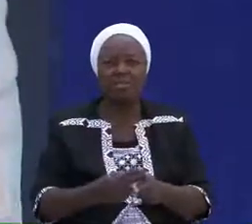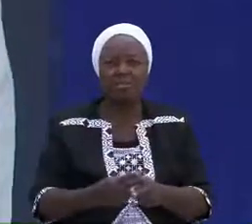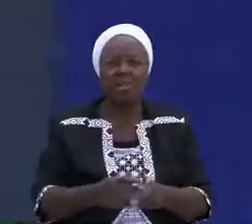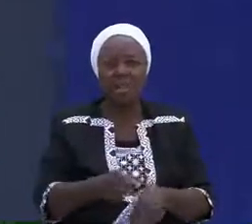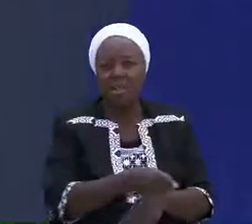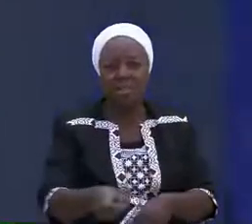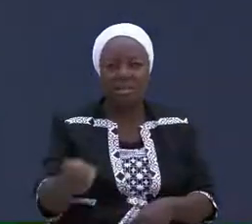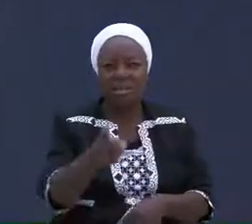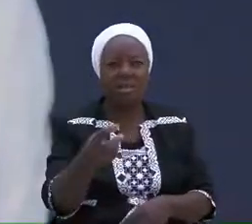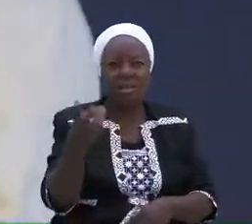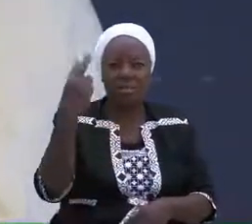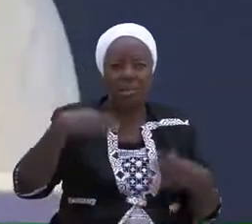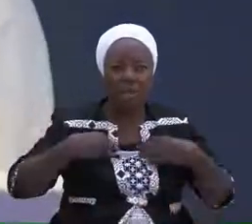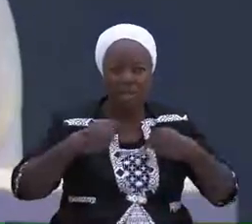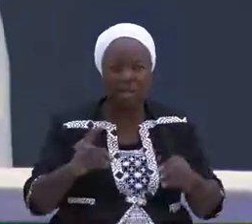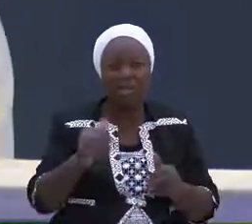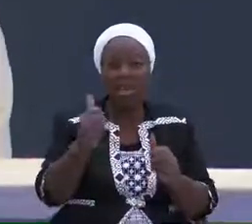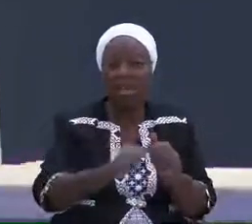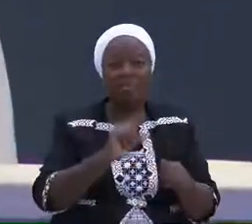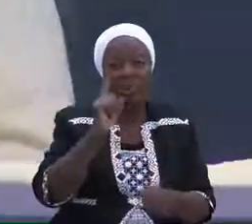Ils furent tous guéris.